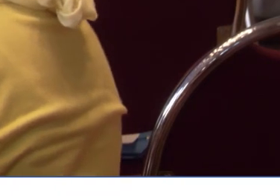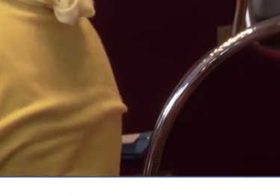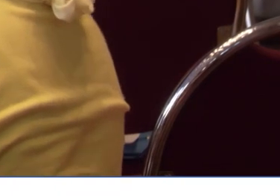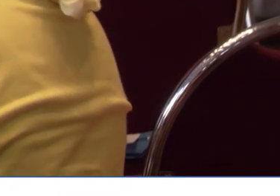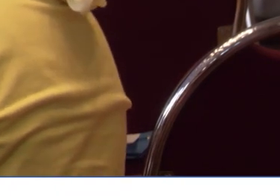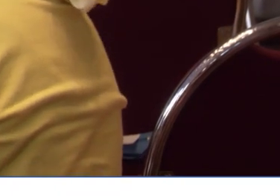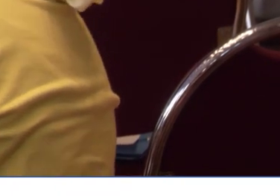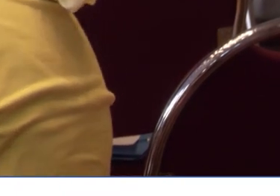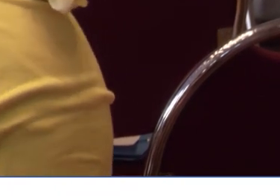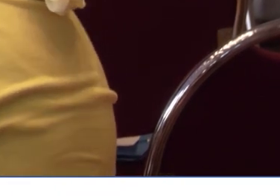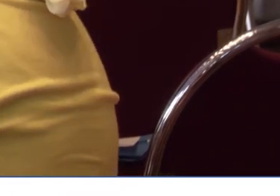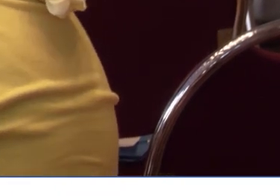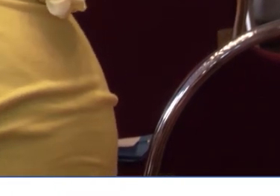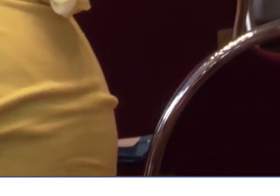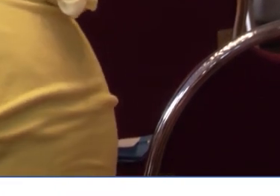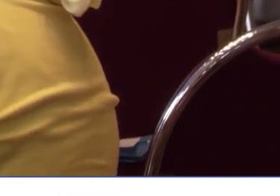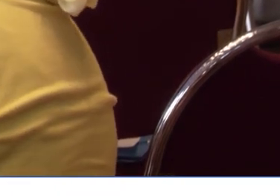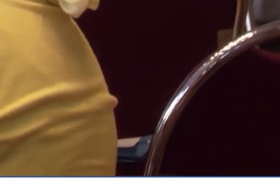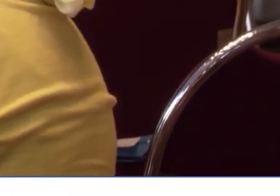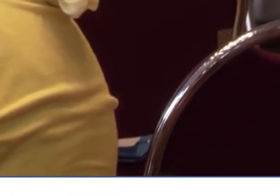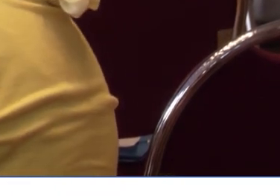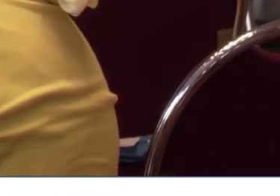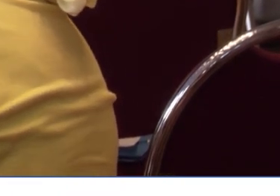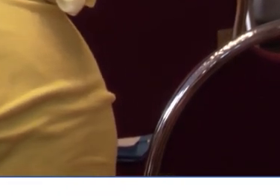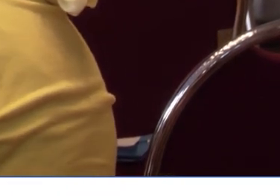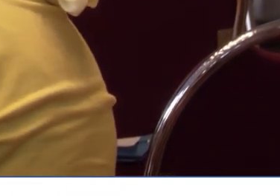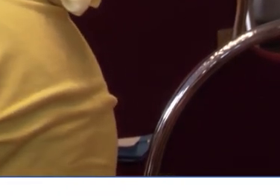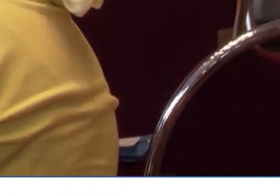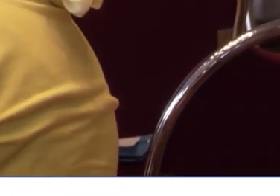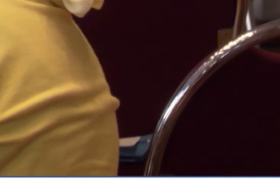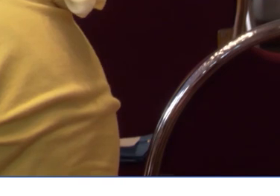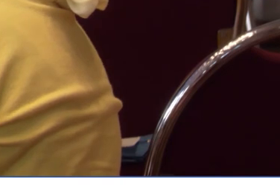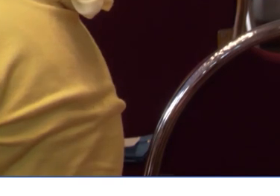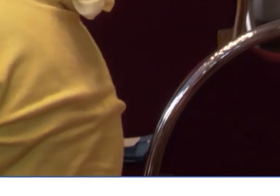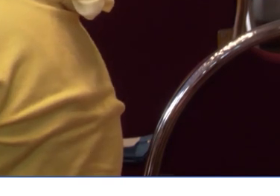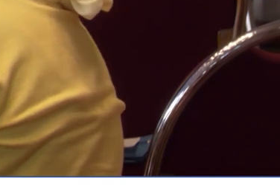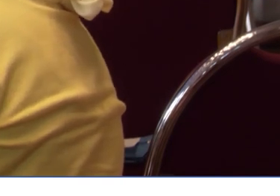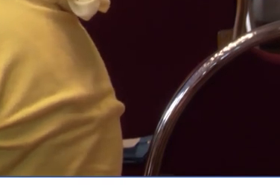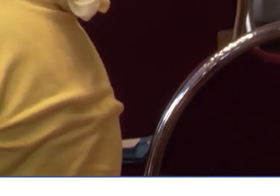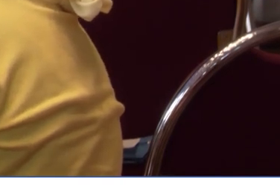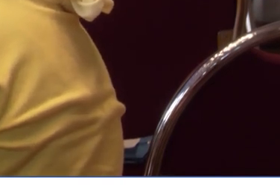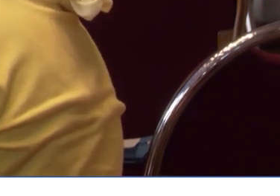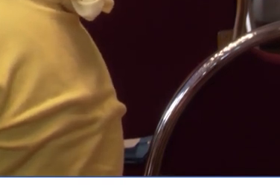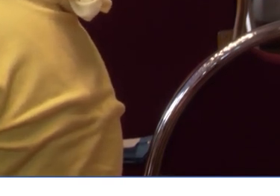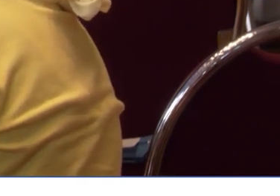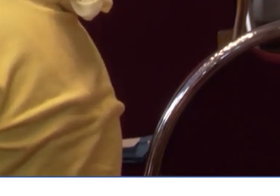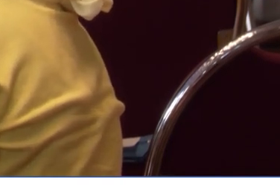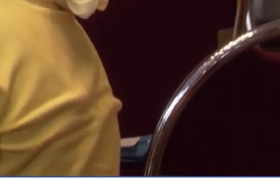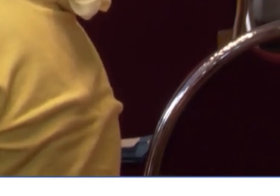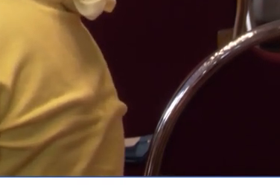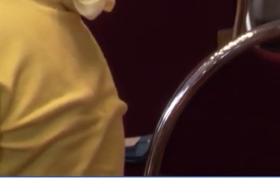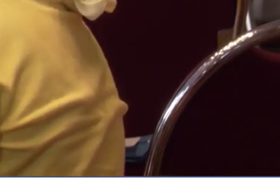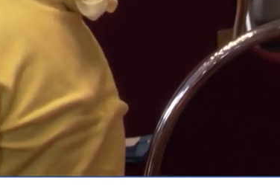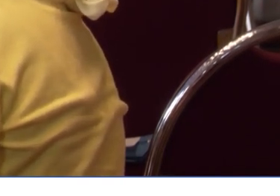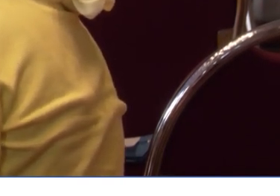Raum aus dem Erzgebirgskreis aber es gibt natürlich auch beim Jugendamt Fristen wenn ein Antrag auf Hilfe zur Erziehung gestellt wird dann